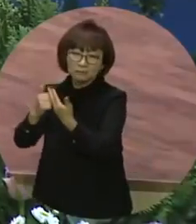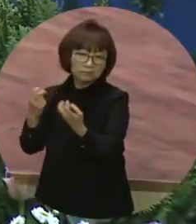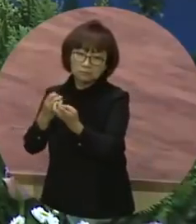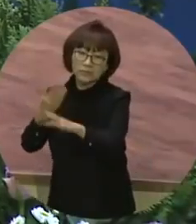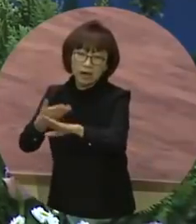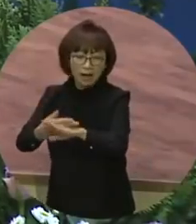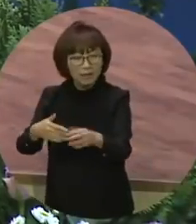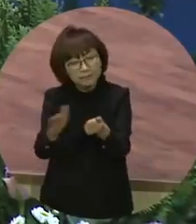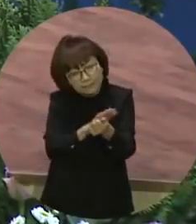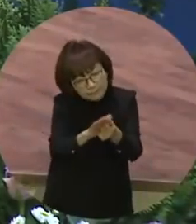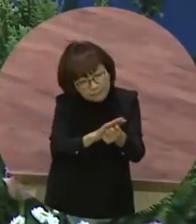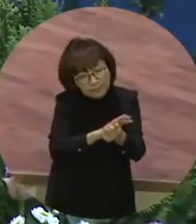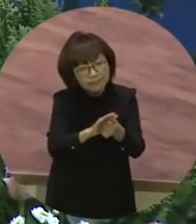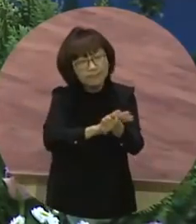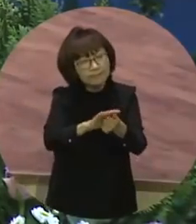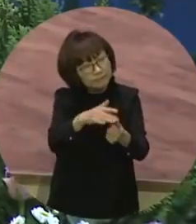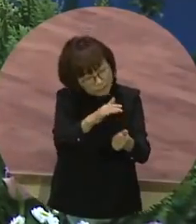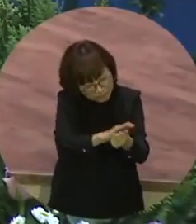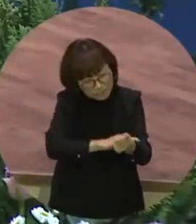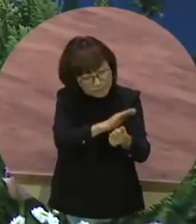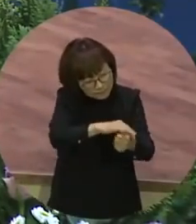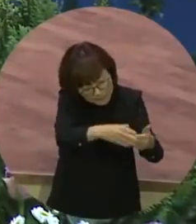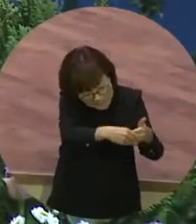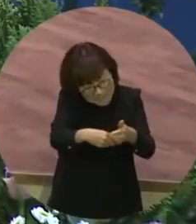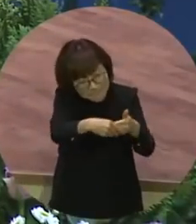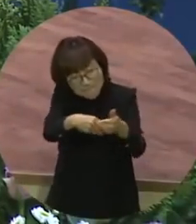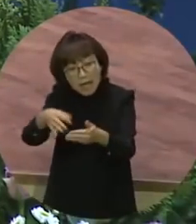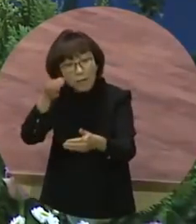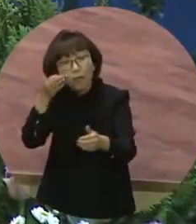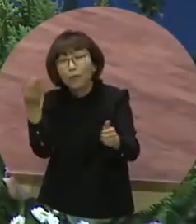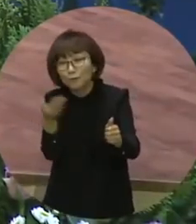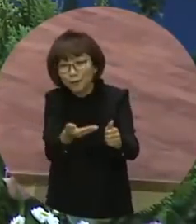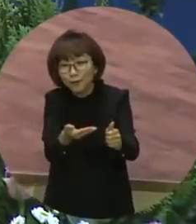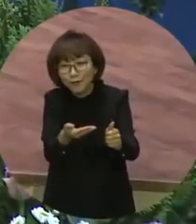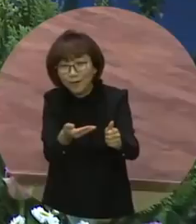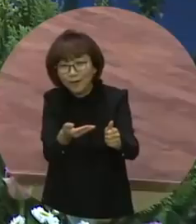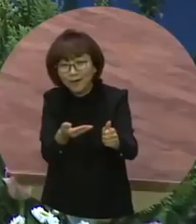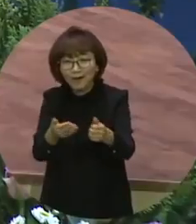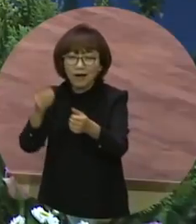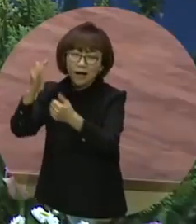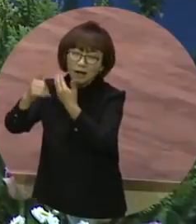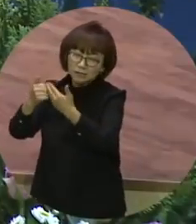치료하면서 설득시키면서도 끝까지 끝장을 봐. 그 하나님 여러분 하나님이시에요.